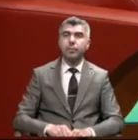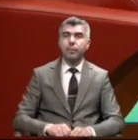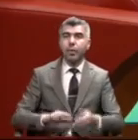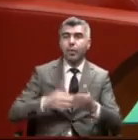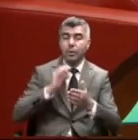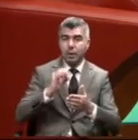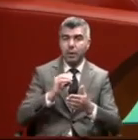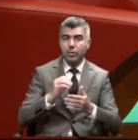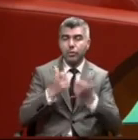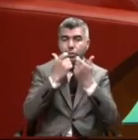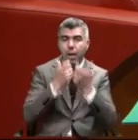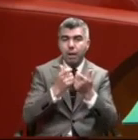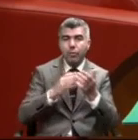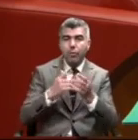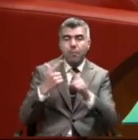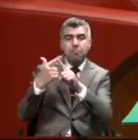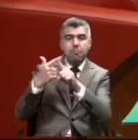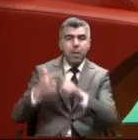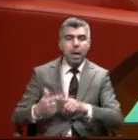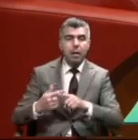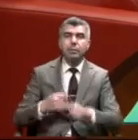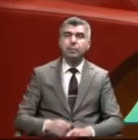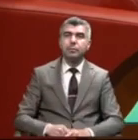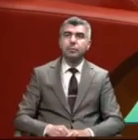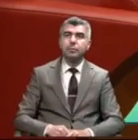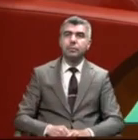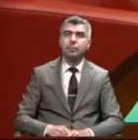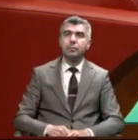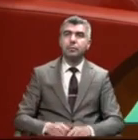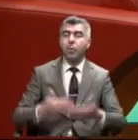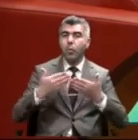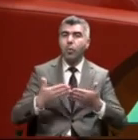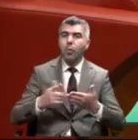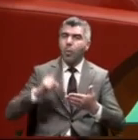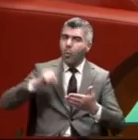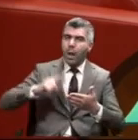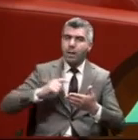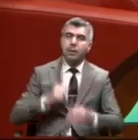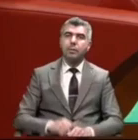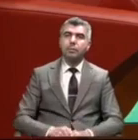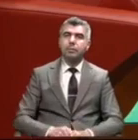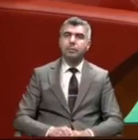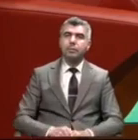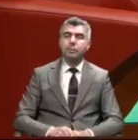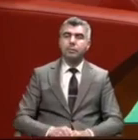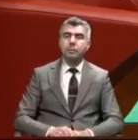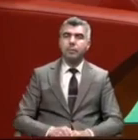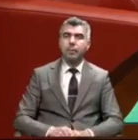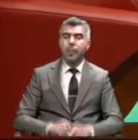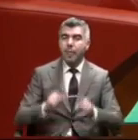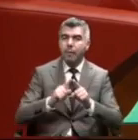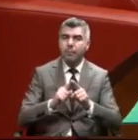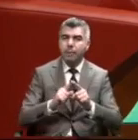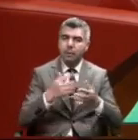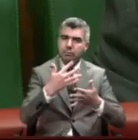التابلت في هذه الماليه العموميه يوميا كاين واحد المعطيات